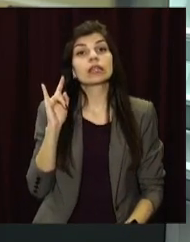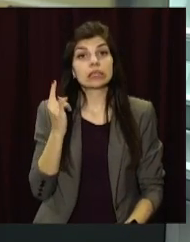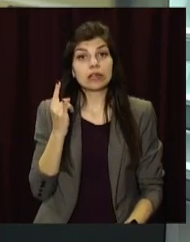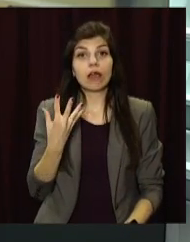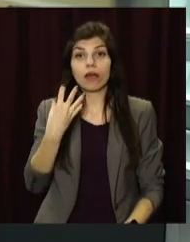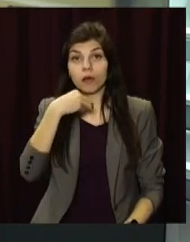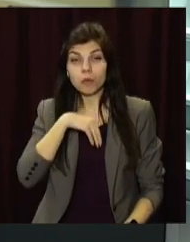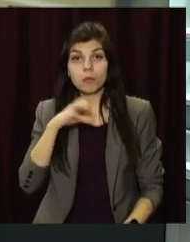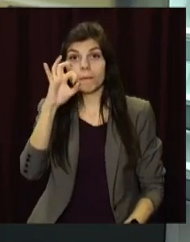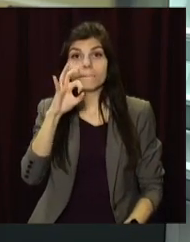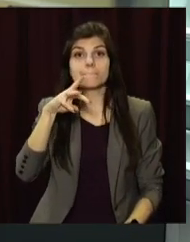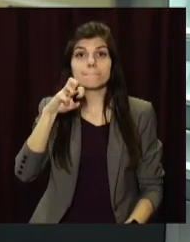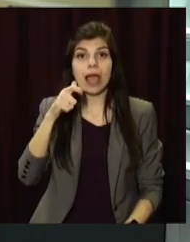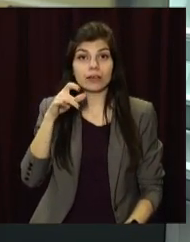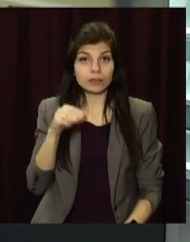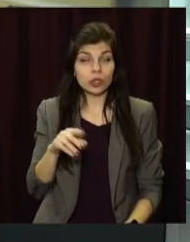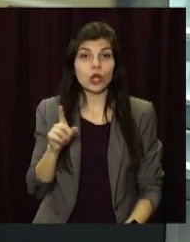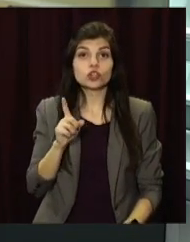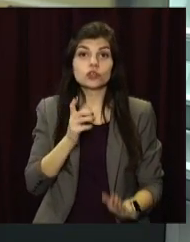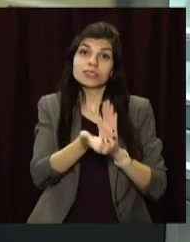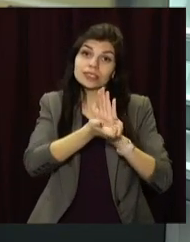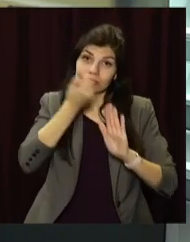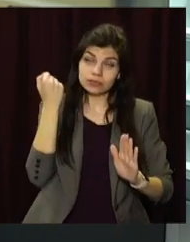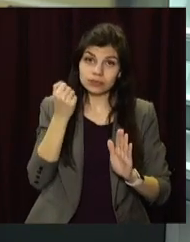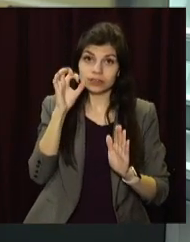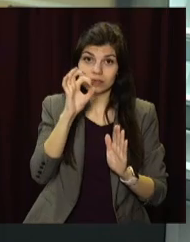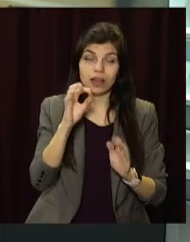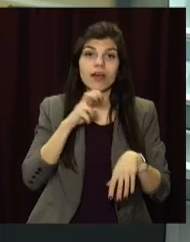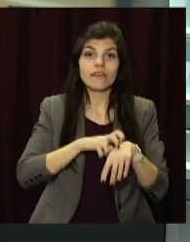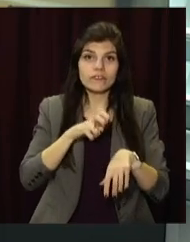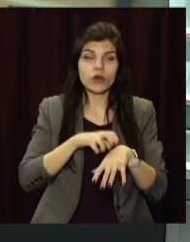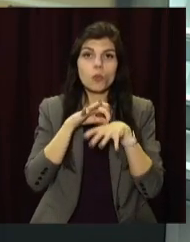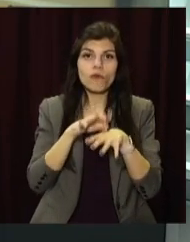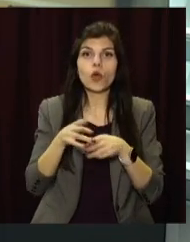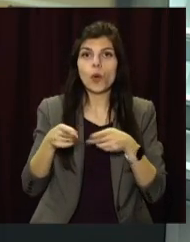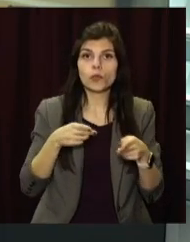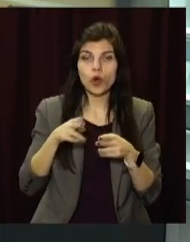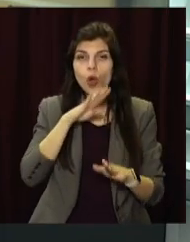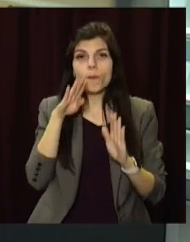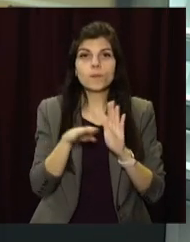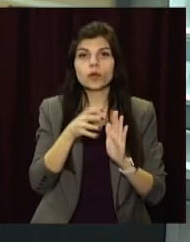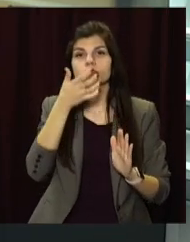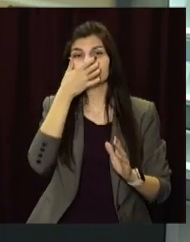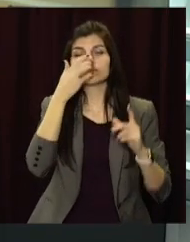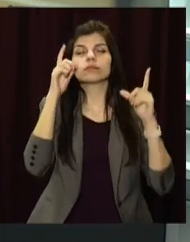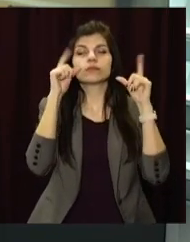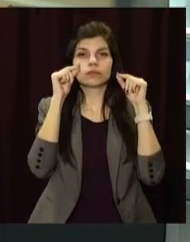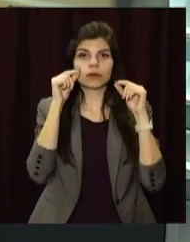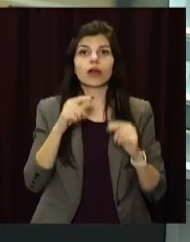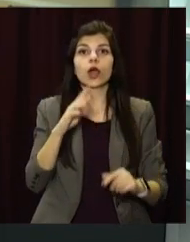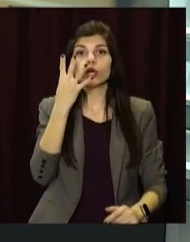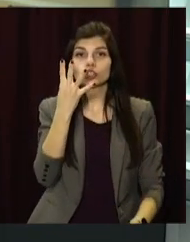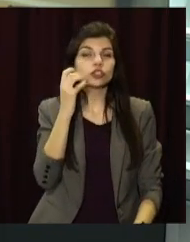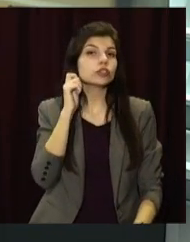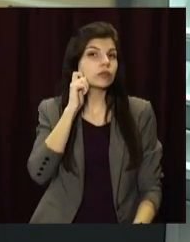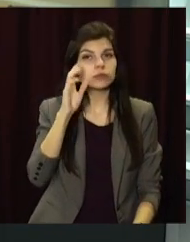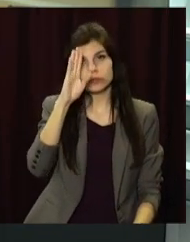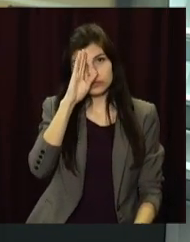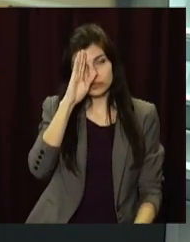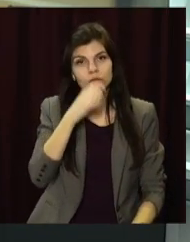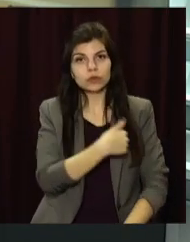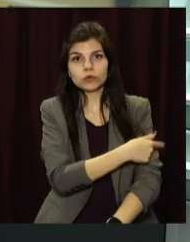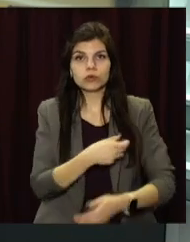надають допомогу хворим на COVID-19. Крім того, кошти субвенції планується використати на встановлення окремих кисневих станцій, що дасть